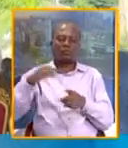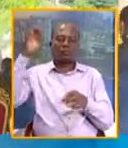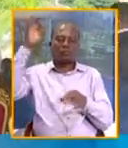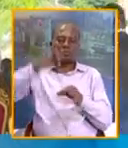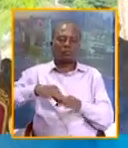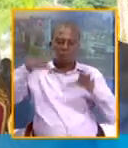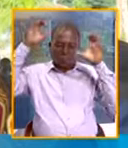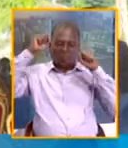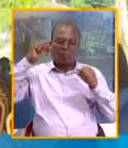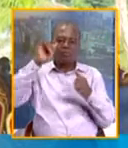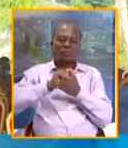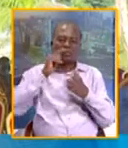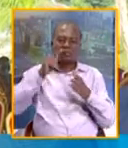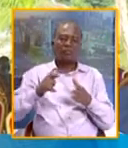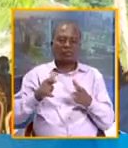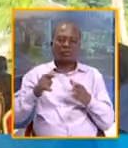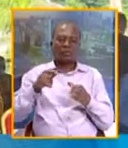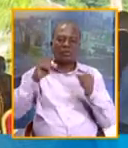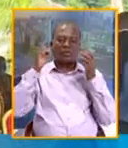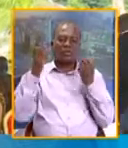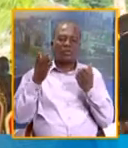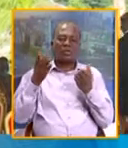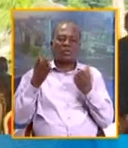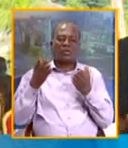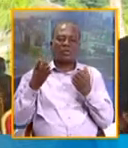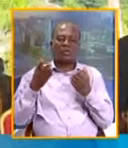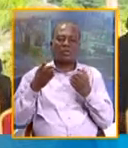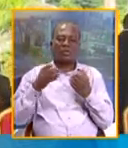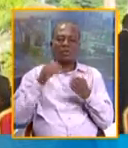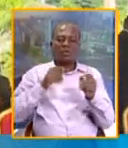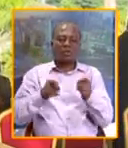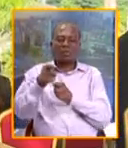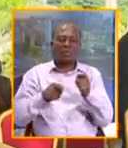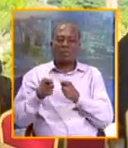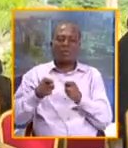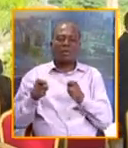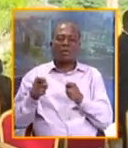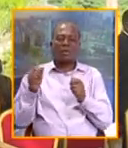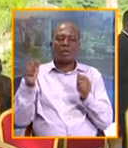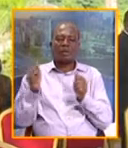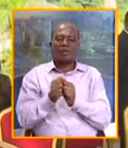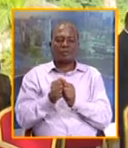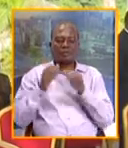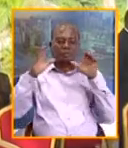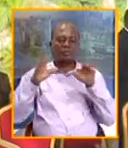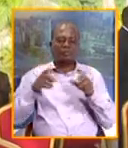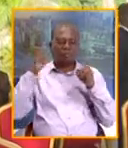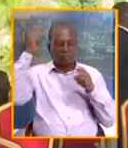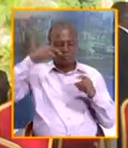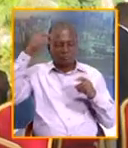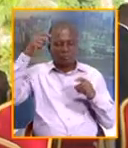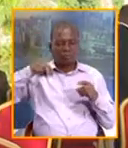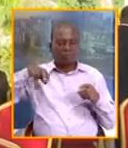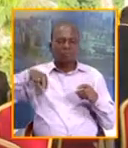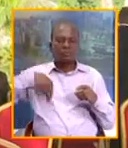constitue un cas de force majeure qu'il faut gérer avec lucidité sa geste et notre